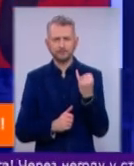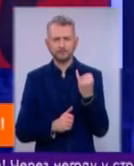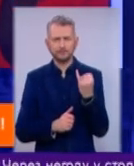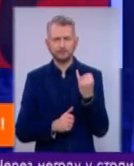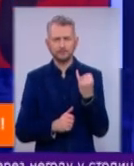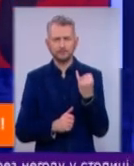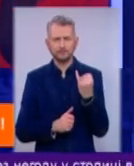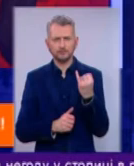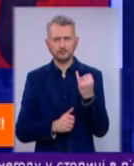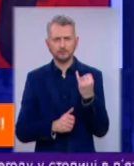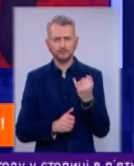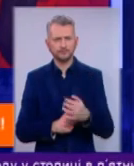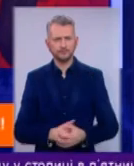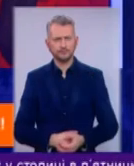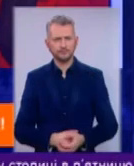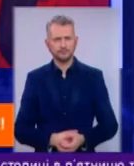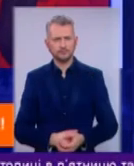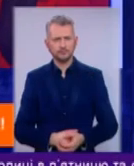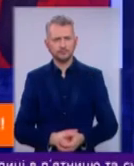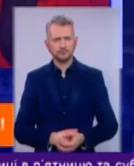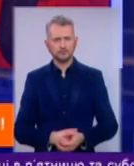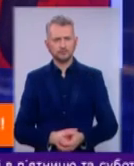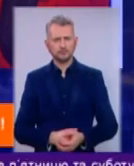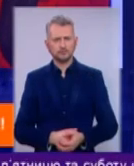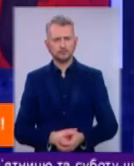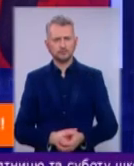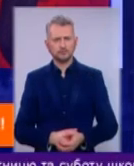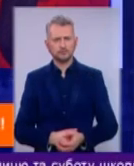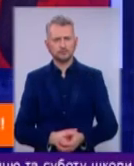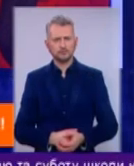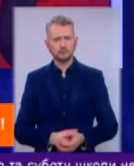Росії, і він не може